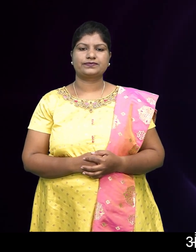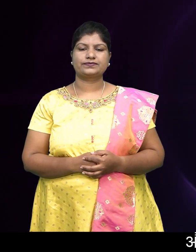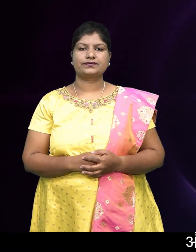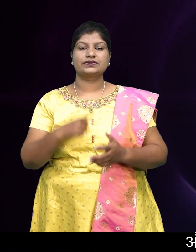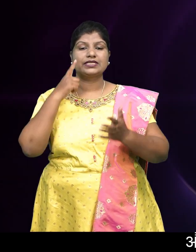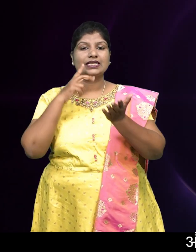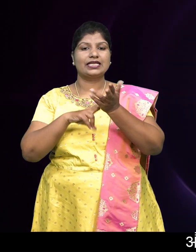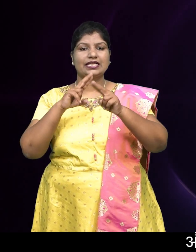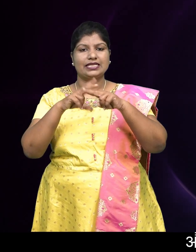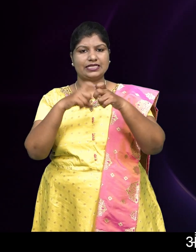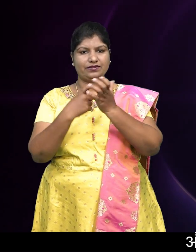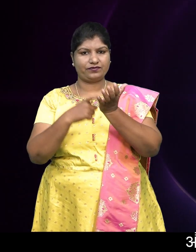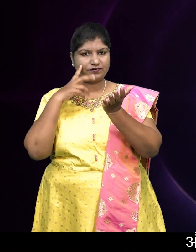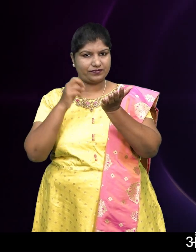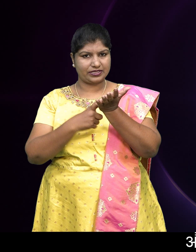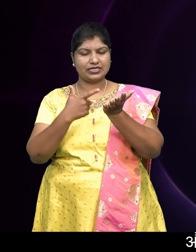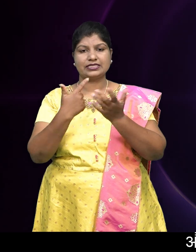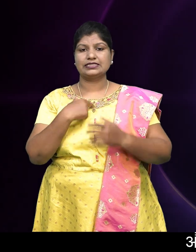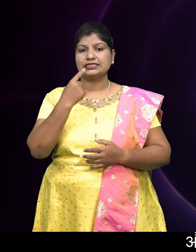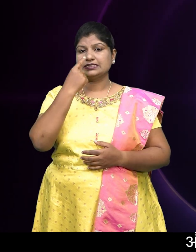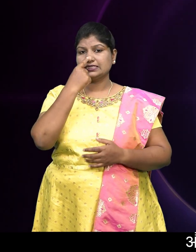और कंटकास्थि में पाई जाती है।